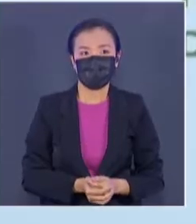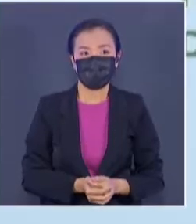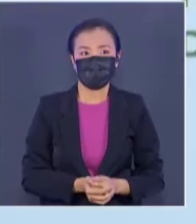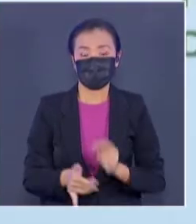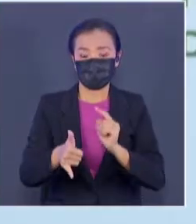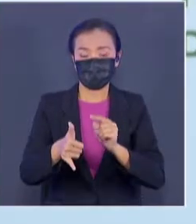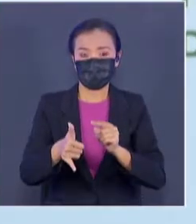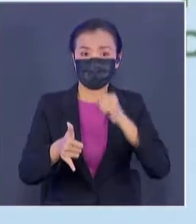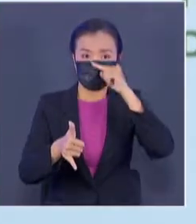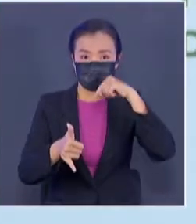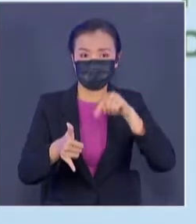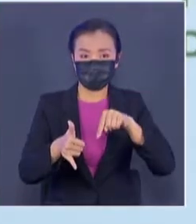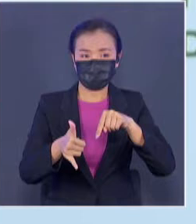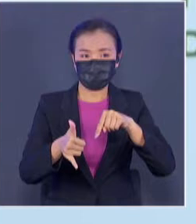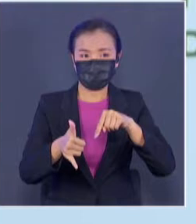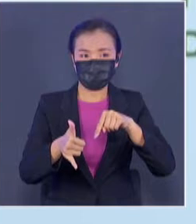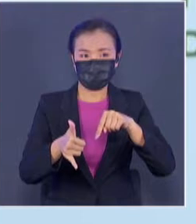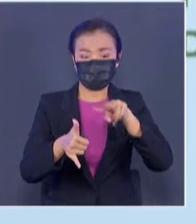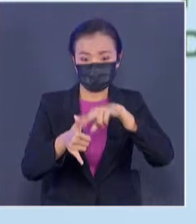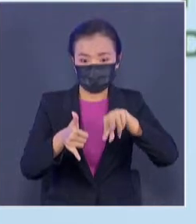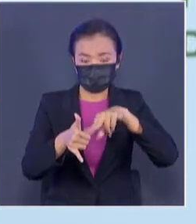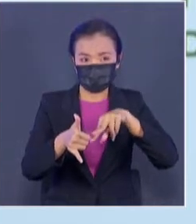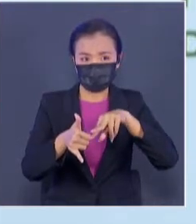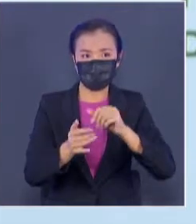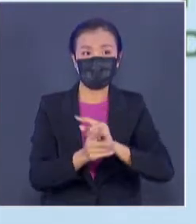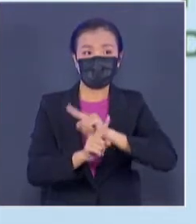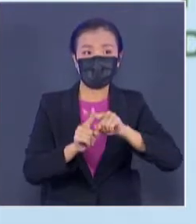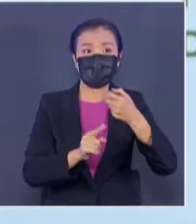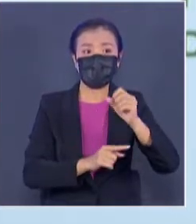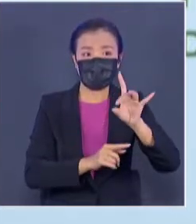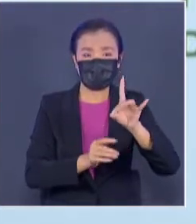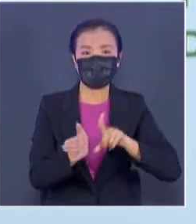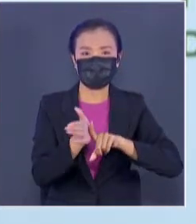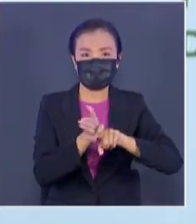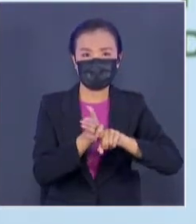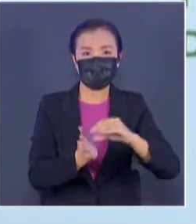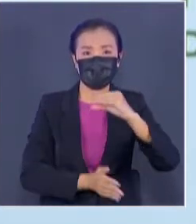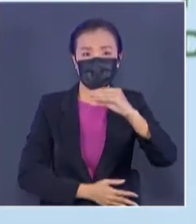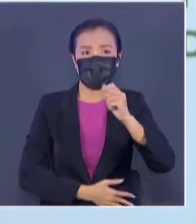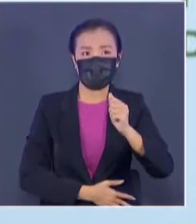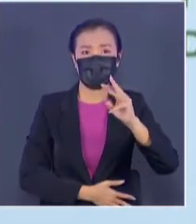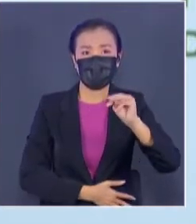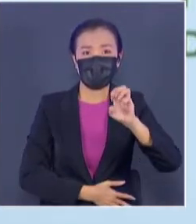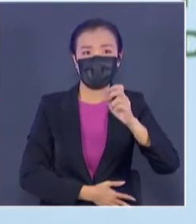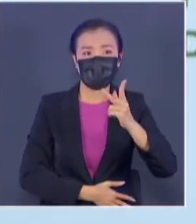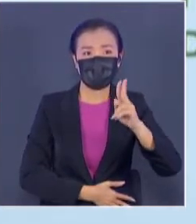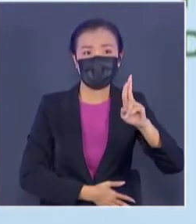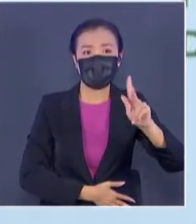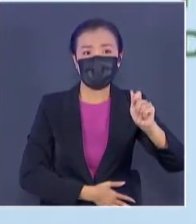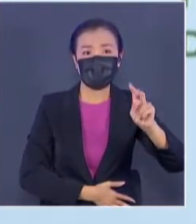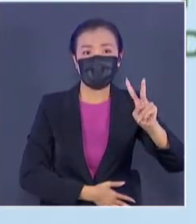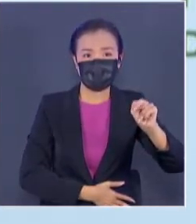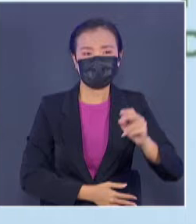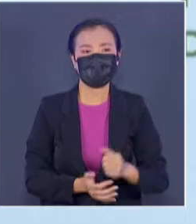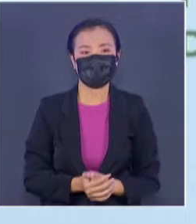ถึงเราก็ตรวจเบื้องต้นเนี่ยวันที่18ก็พบว่าเป็นโอไมครอนนะมีใครเดือดร้อนไม่ใช่หรอกนะ